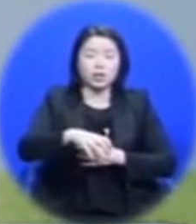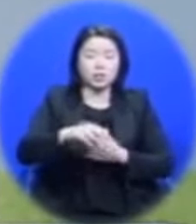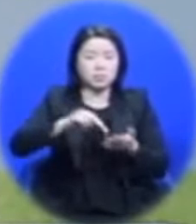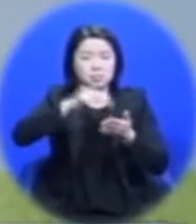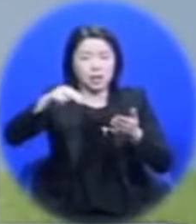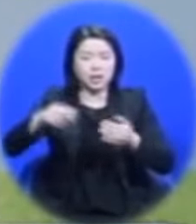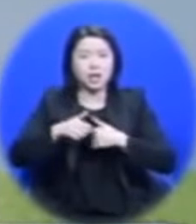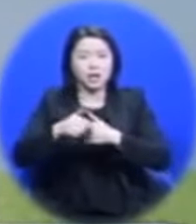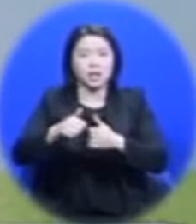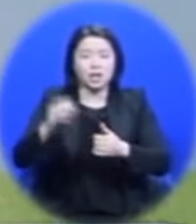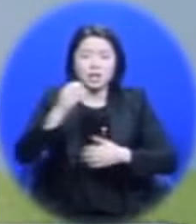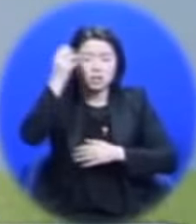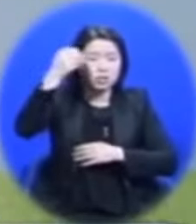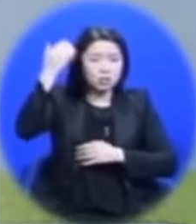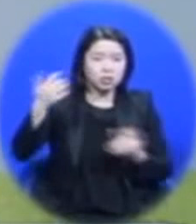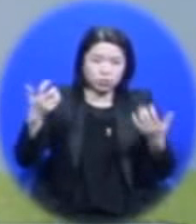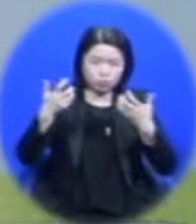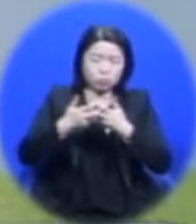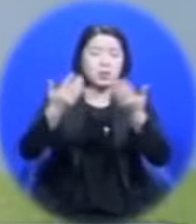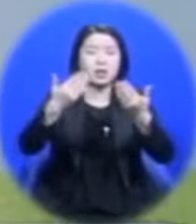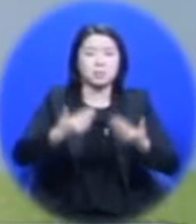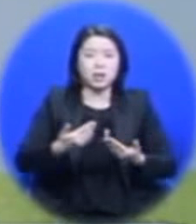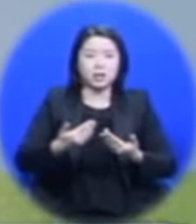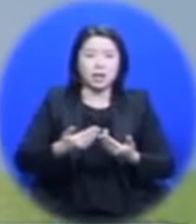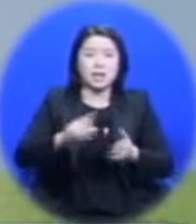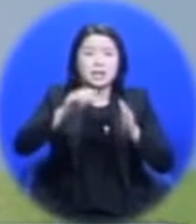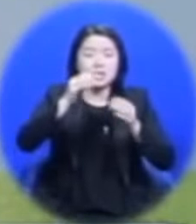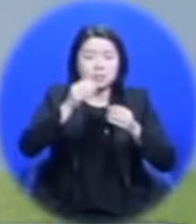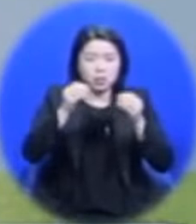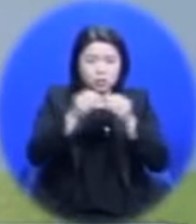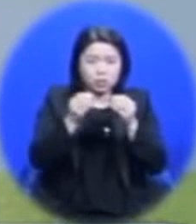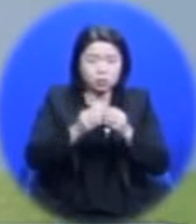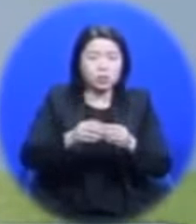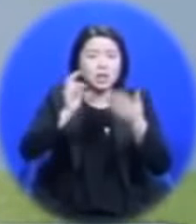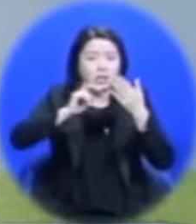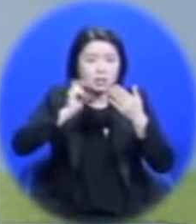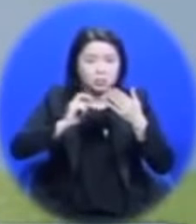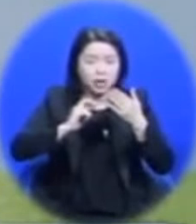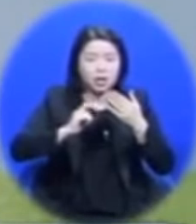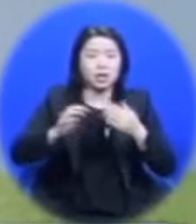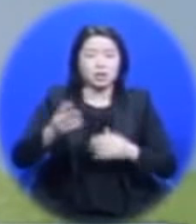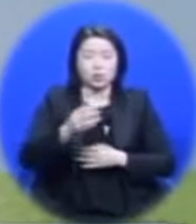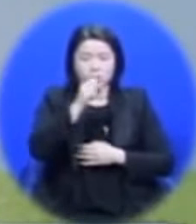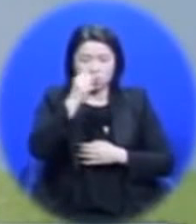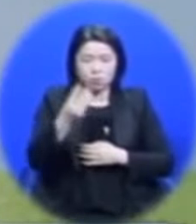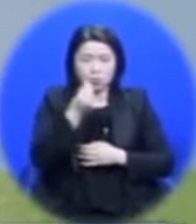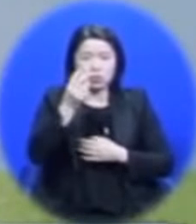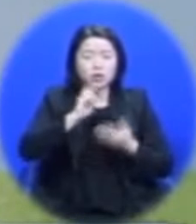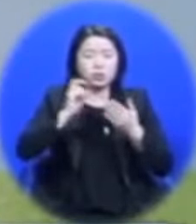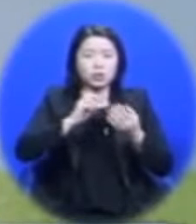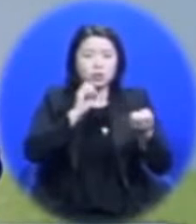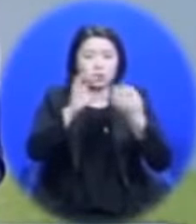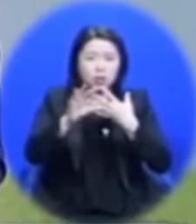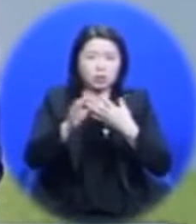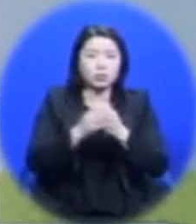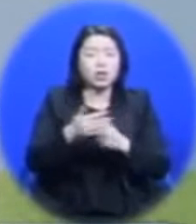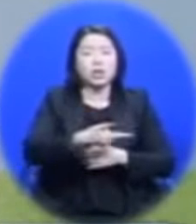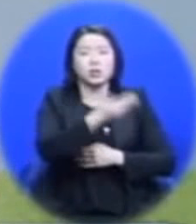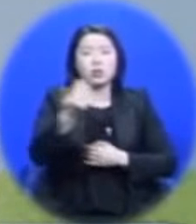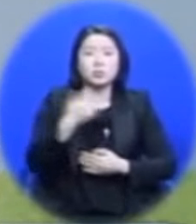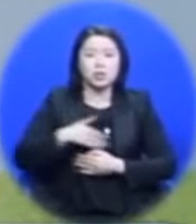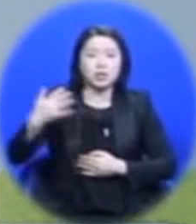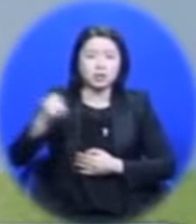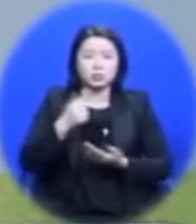따릅니다. 성령의 충만함을 받으십시오. 시와 찬미와 신령한 노래로 서로 화답하며 여러분의 가슴으로